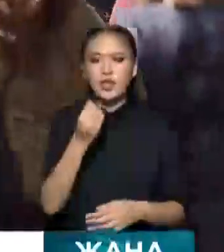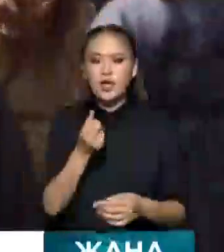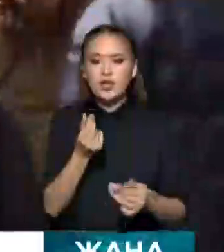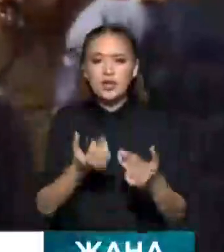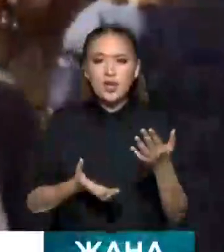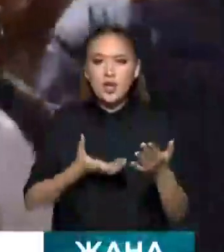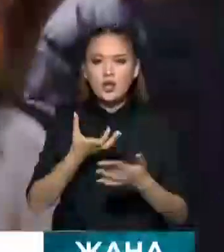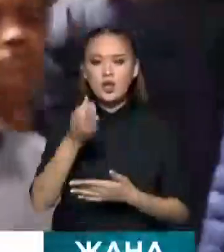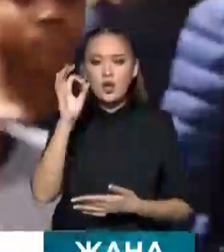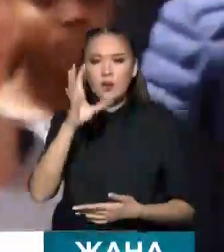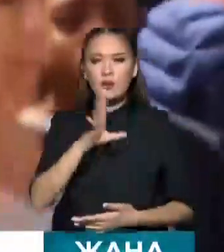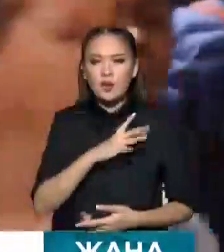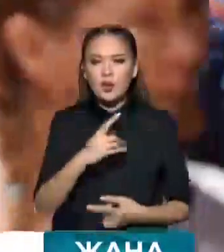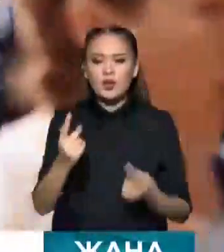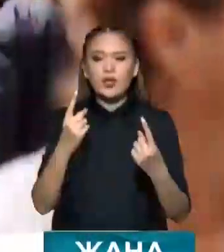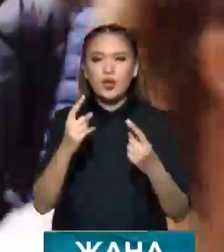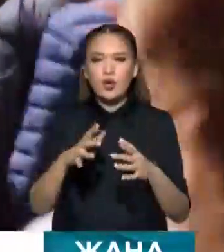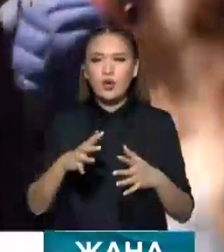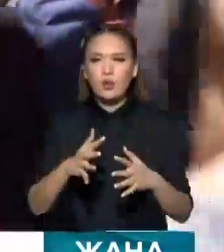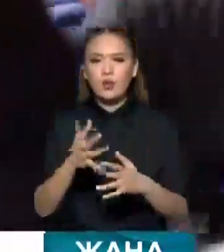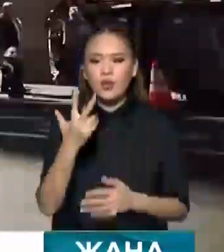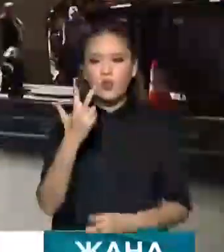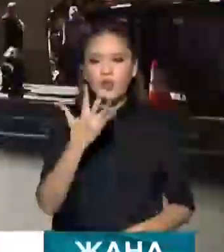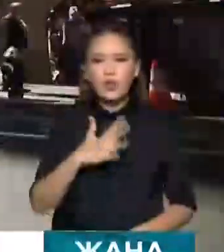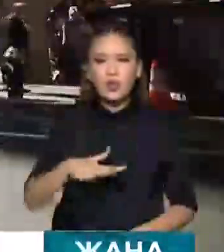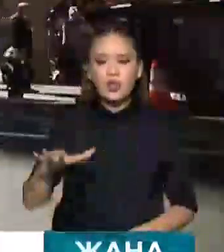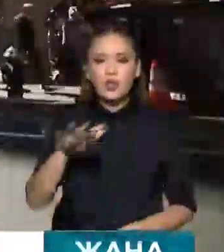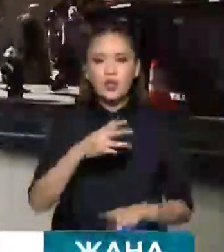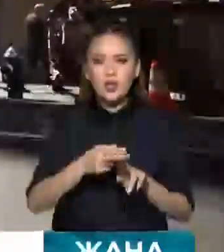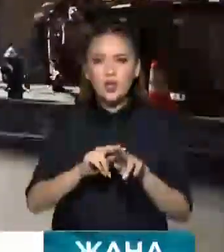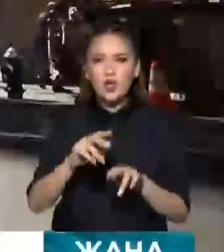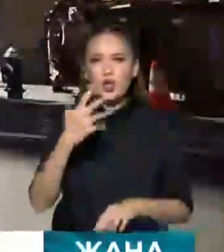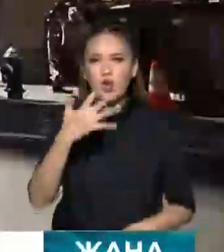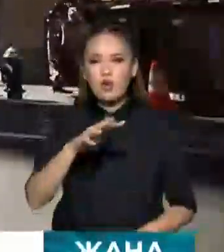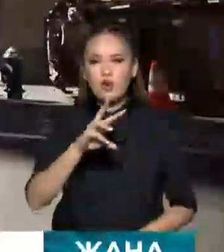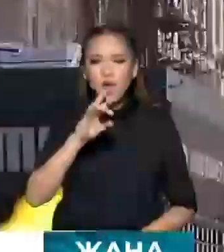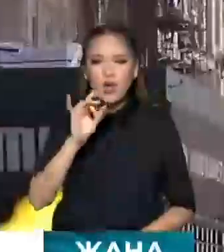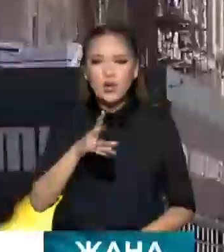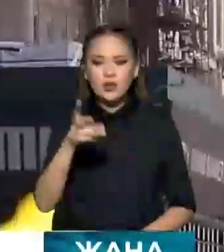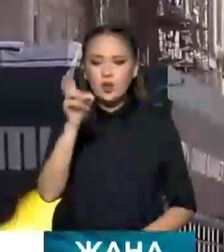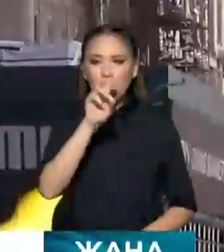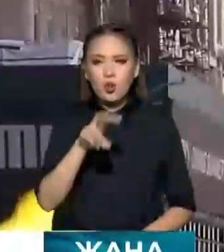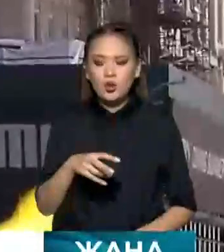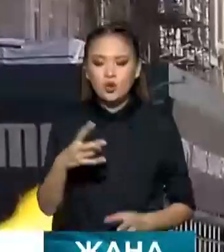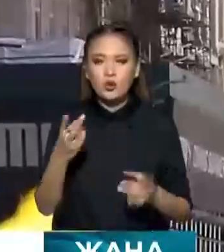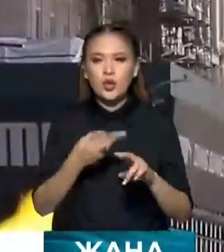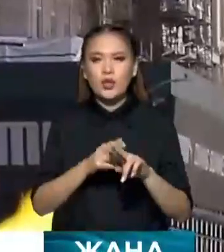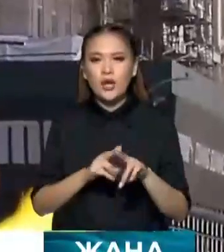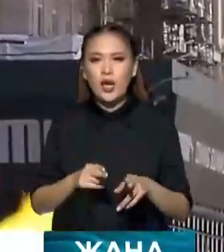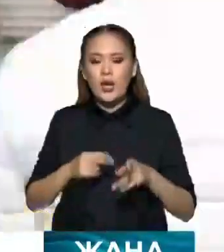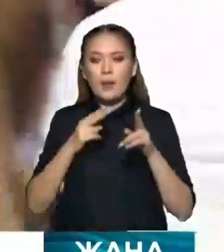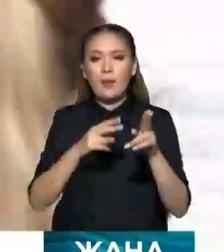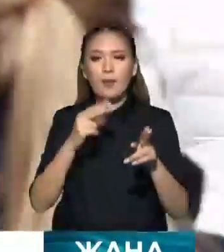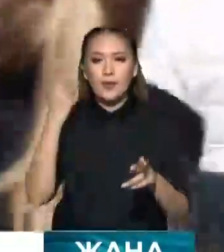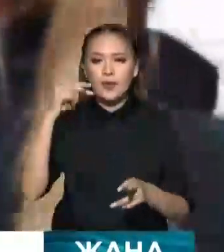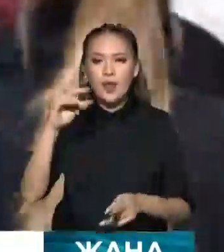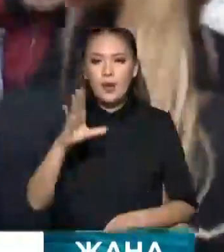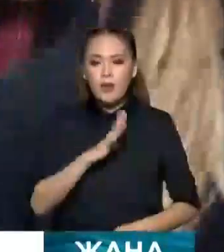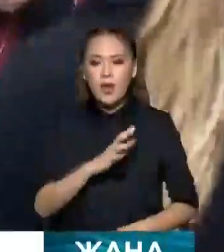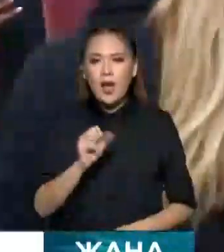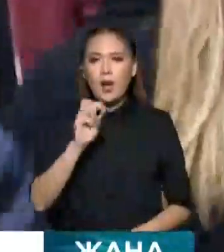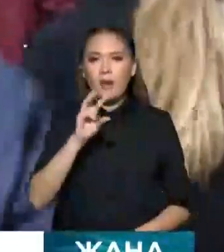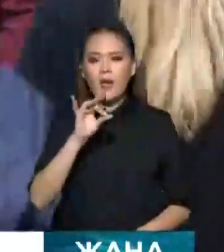ең ірі 3 елдің бірі. Біздің экономикамызға құйған қаржысы 50 миллиард долларға жетіп қалды. Президенттің осы сапарынан соң америкалық кәсіпкерлер